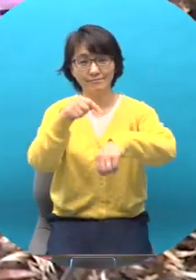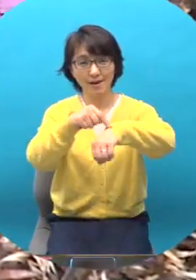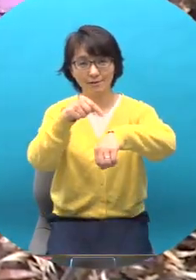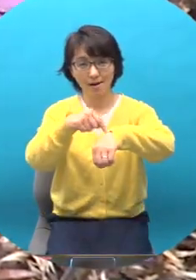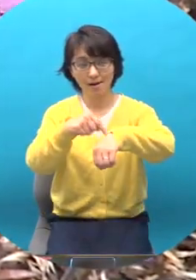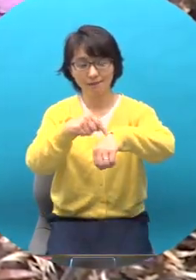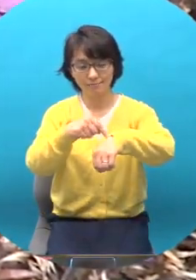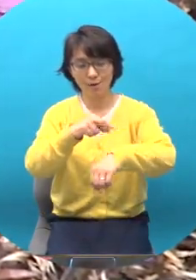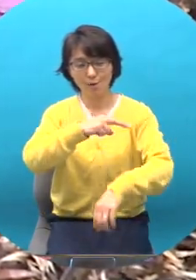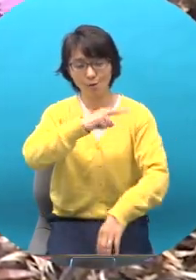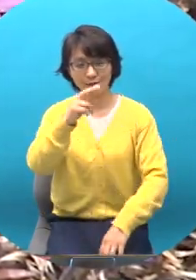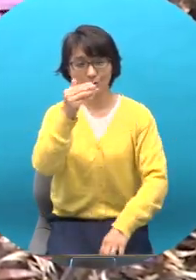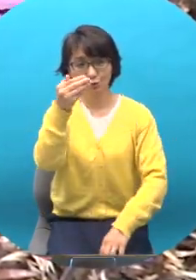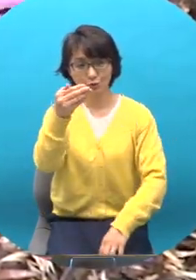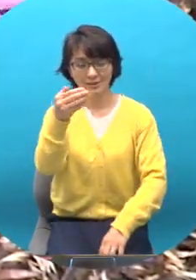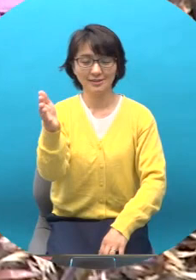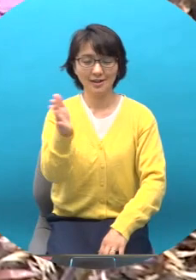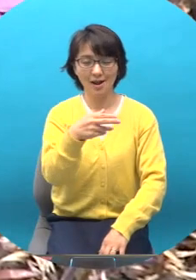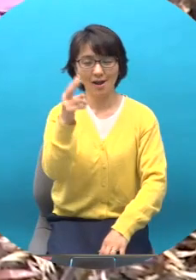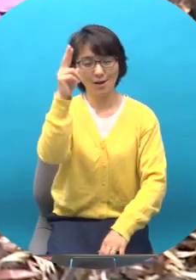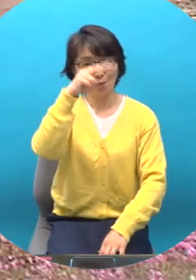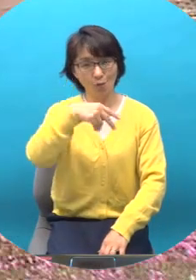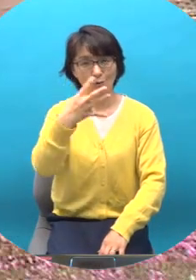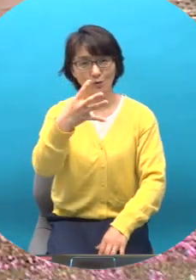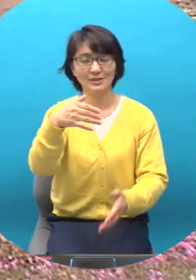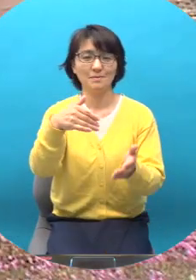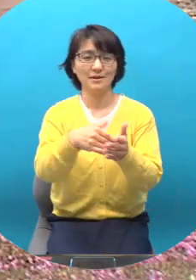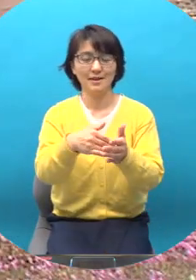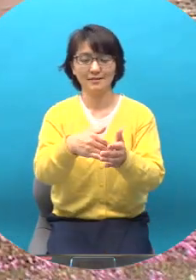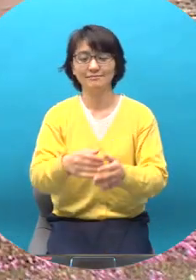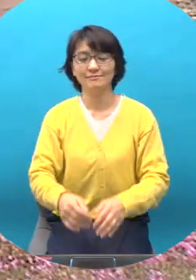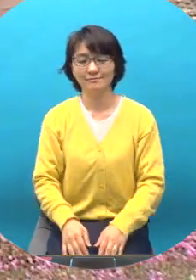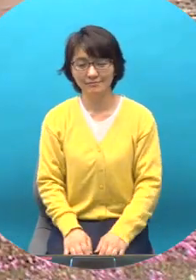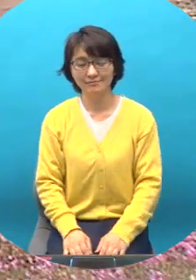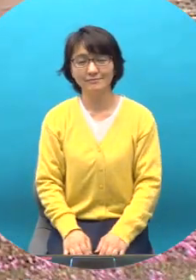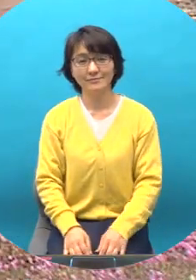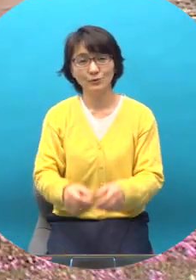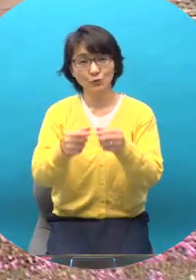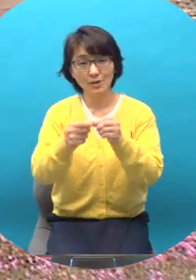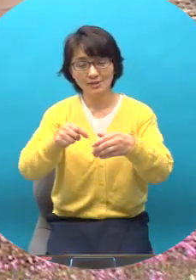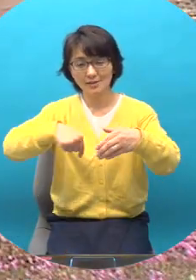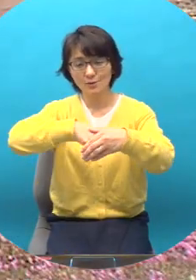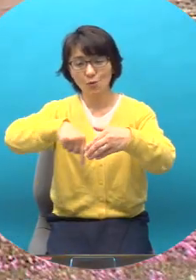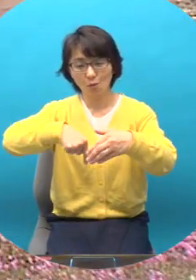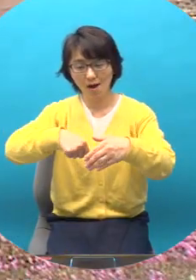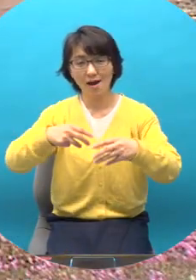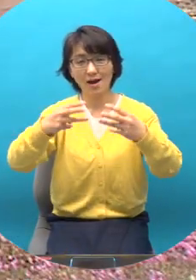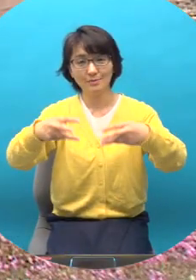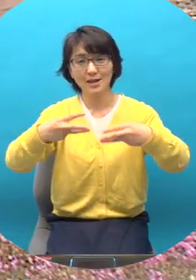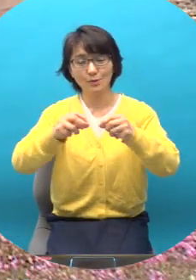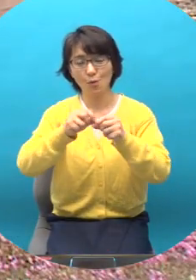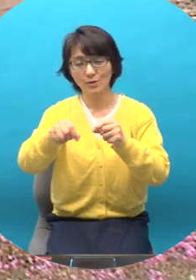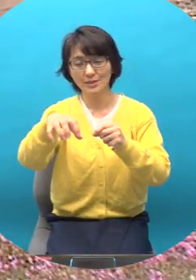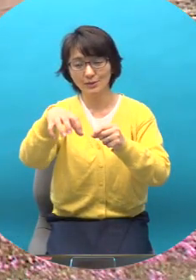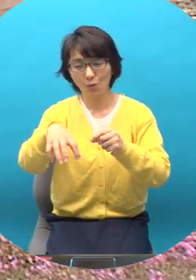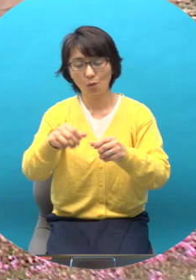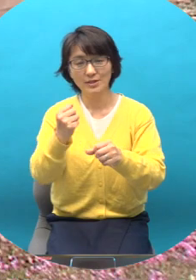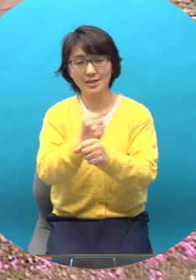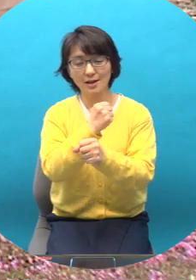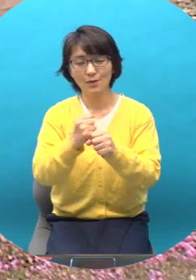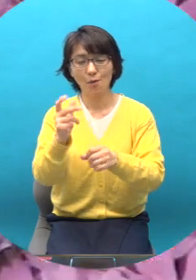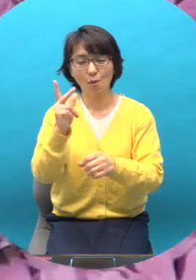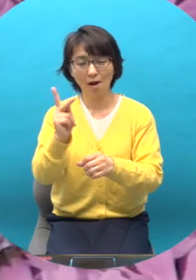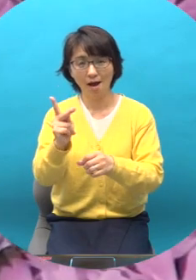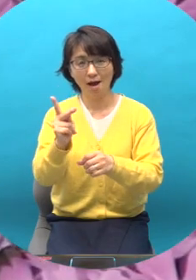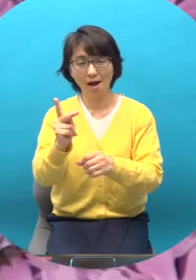時間は午前9時から午後4時までとなっています。詳しくは高崎市三郷支所産業